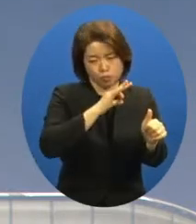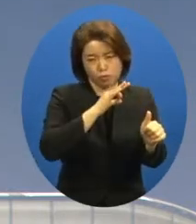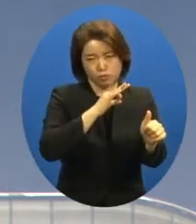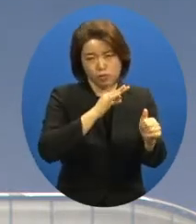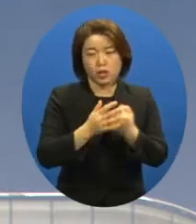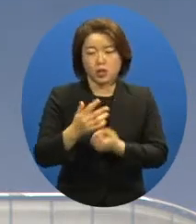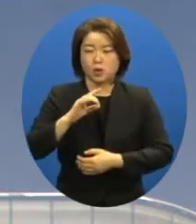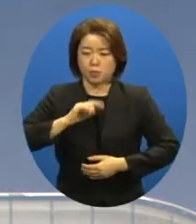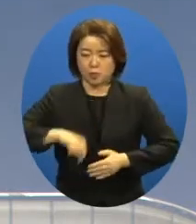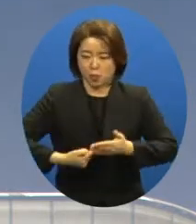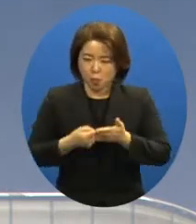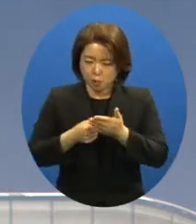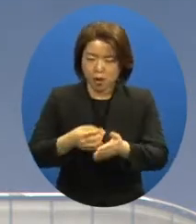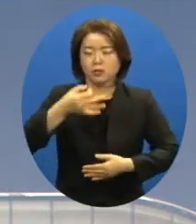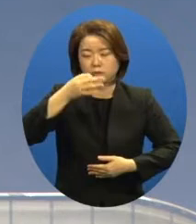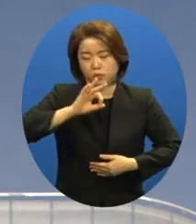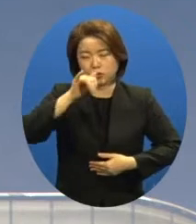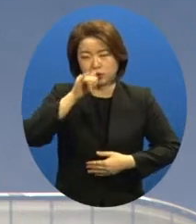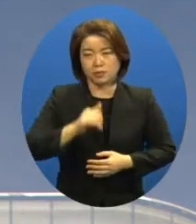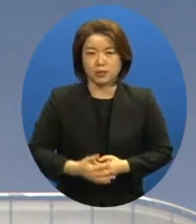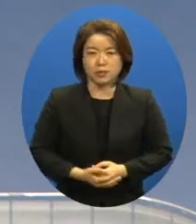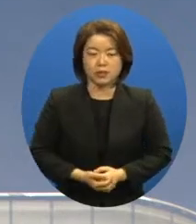것이고 독신도 유익한 것입니다.